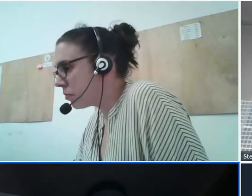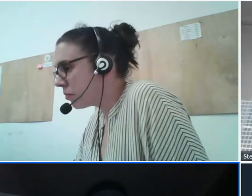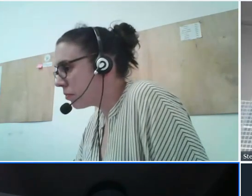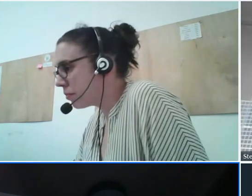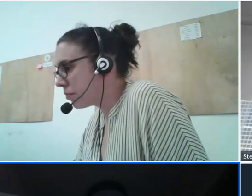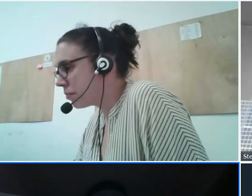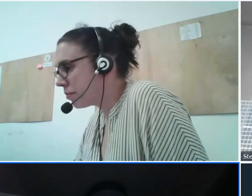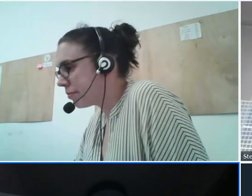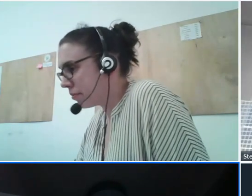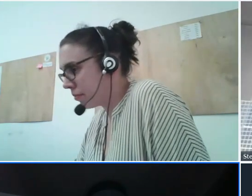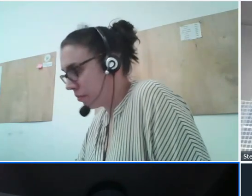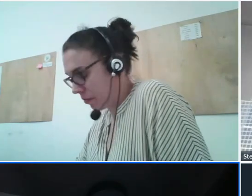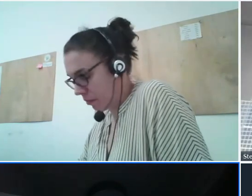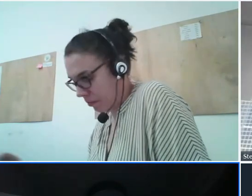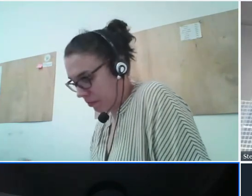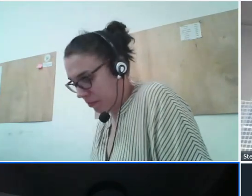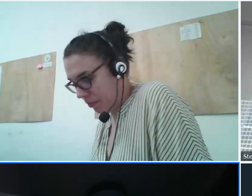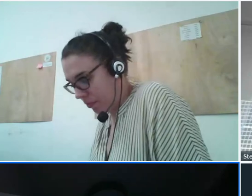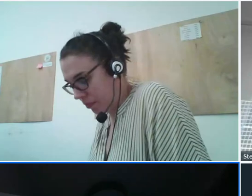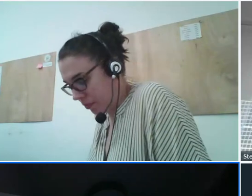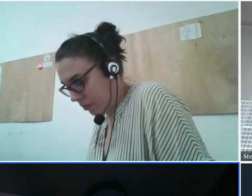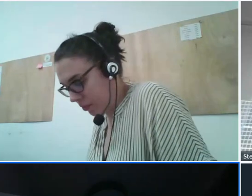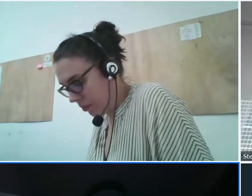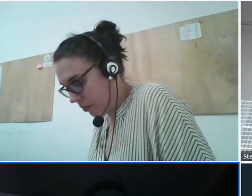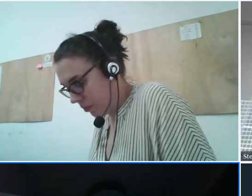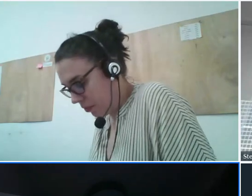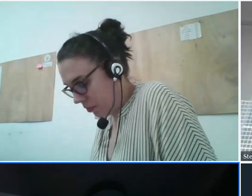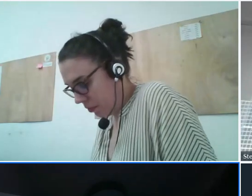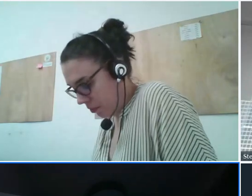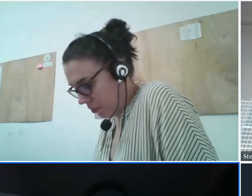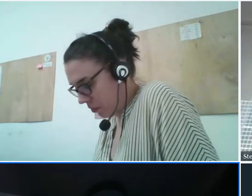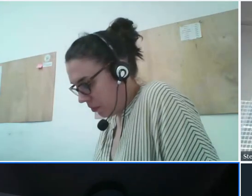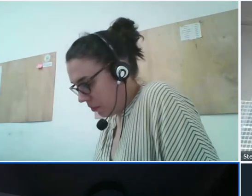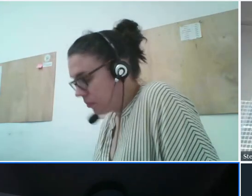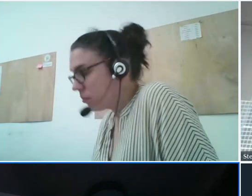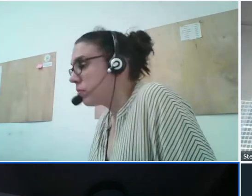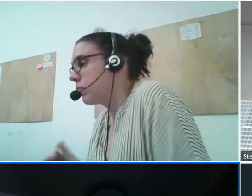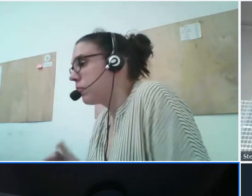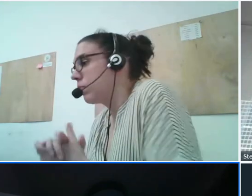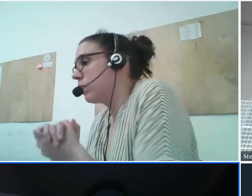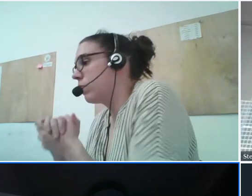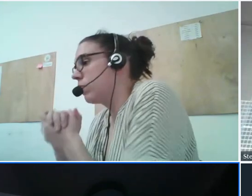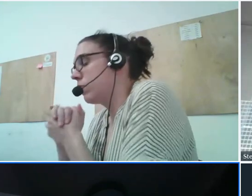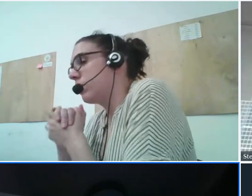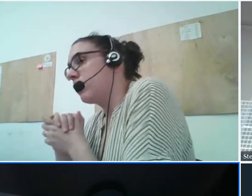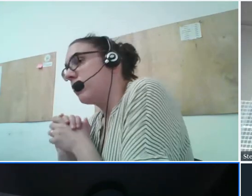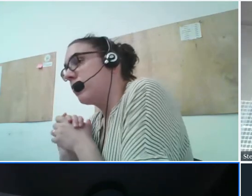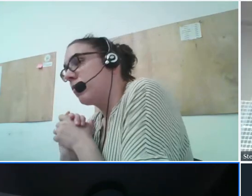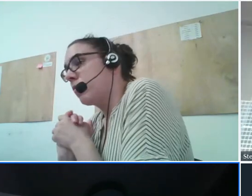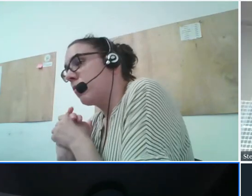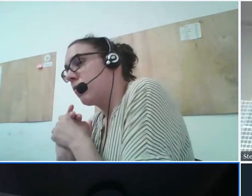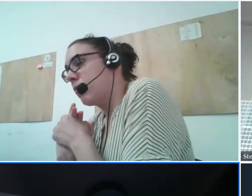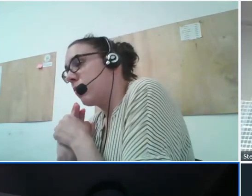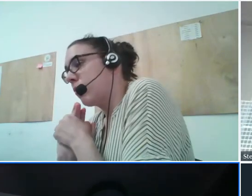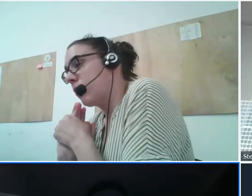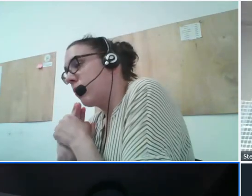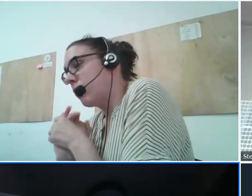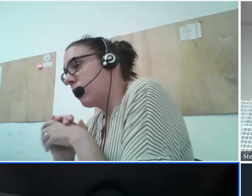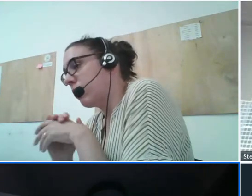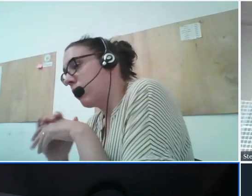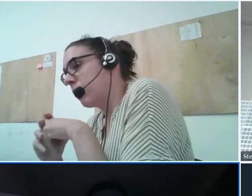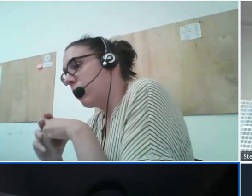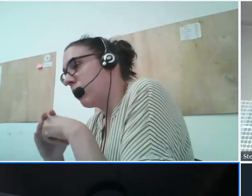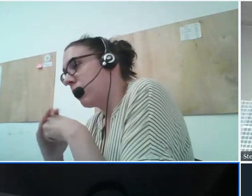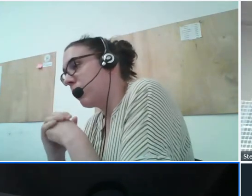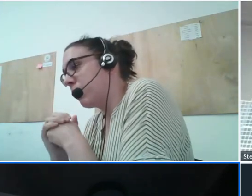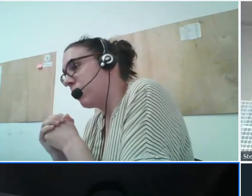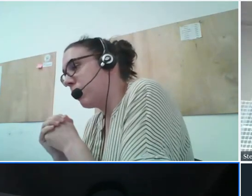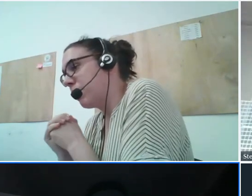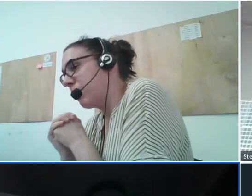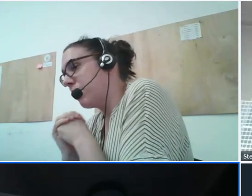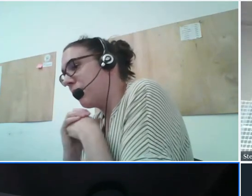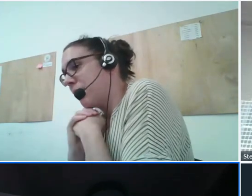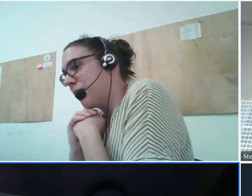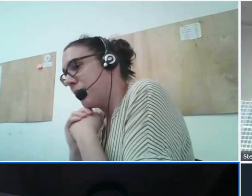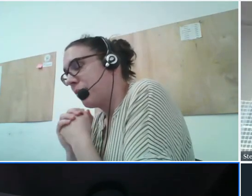Grazie mille. Stefano, avvio e poi ti lascio la parola. Intanto certo. Buongiorno a